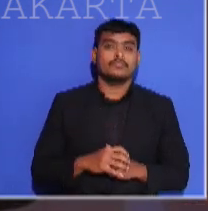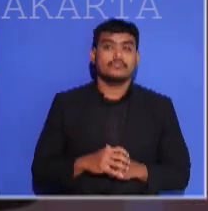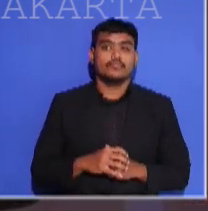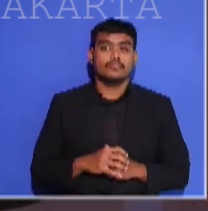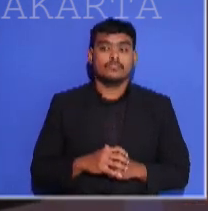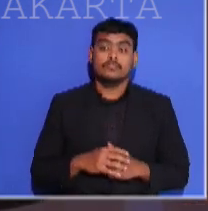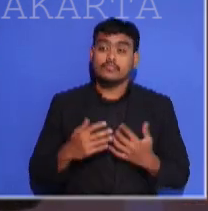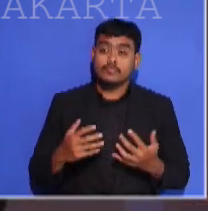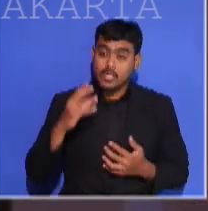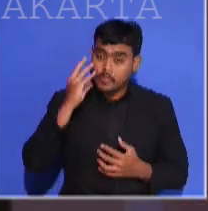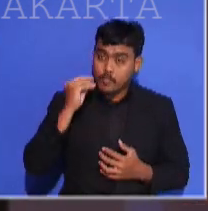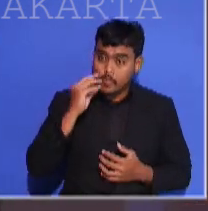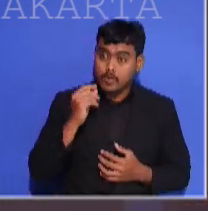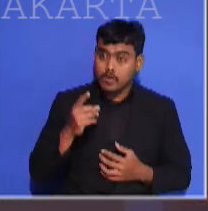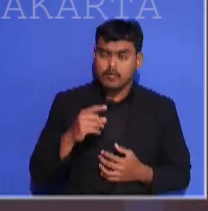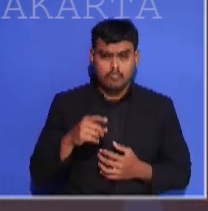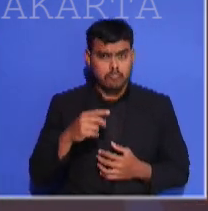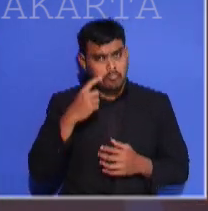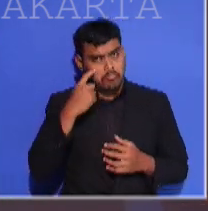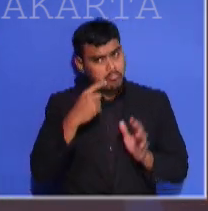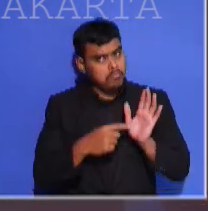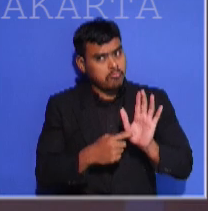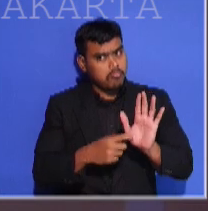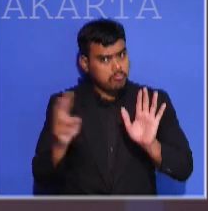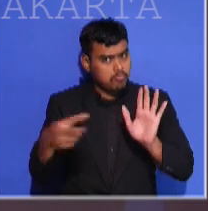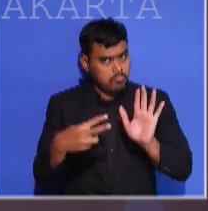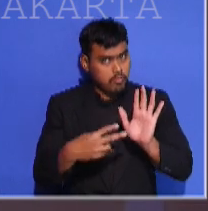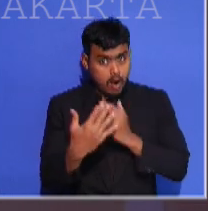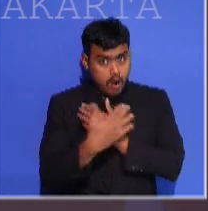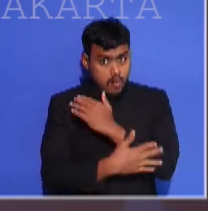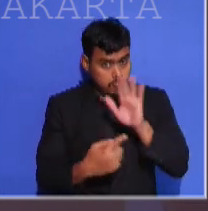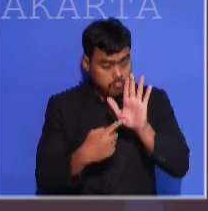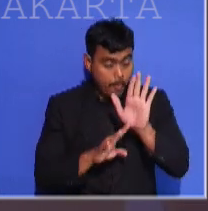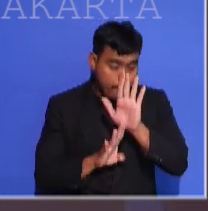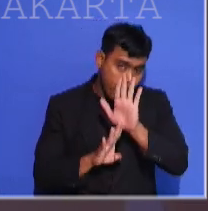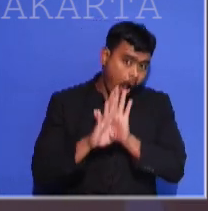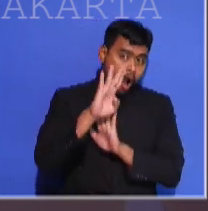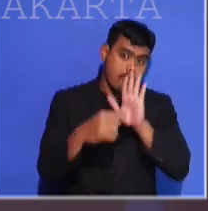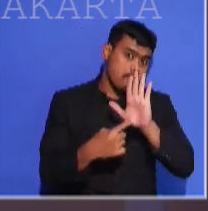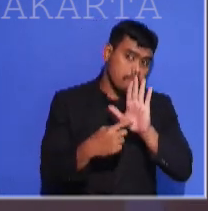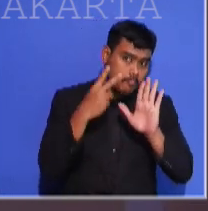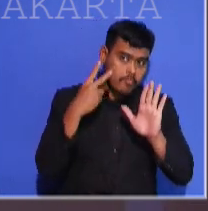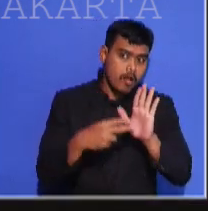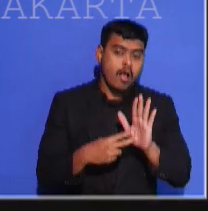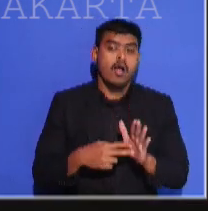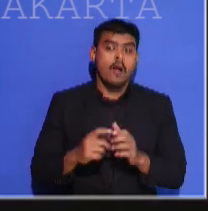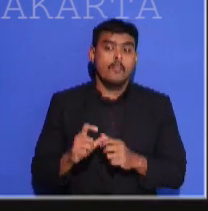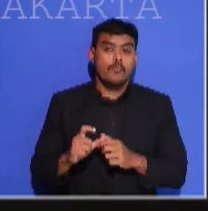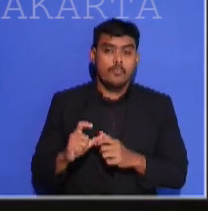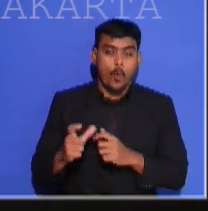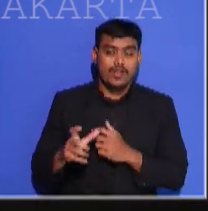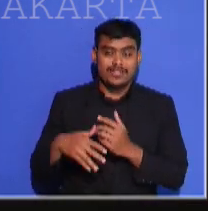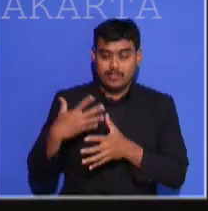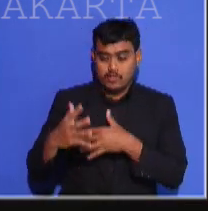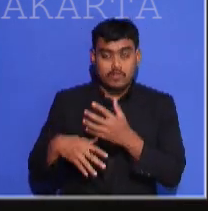Menurutnya, pengalaman negara lain menunjukkan jika ingin mempercepat pertumbuhan ekonomi, salah satu yang paling efektif melalui industrialisasi. Bahkan